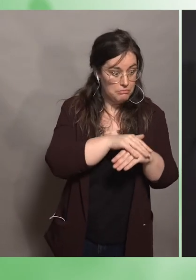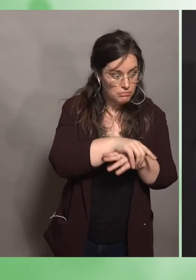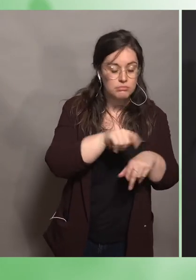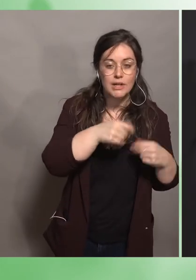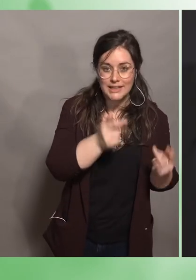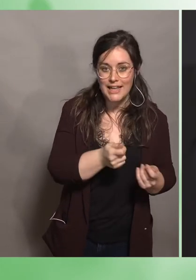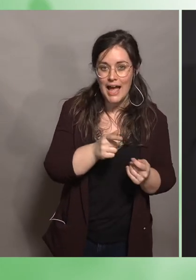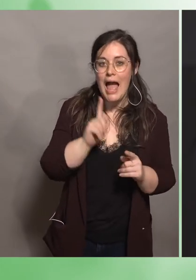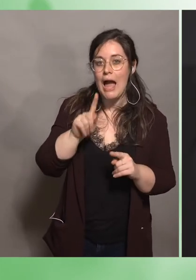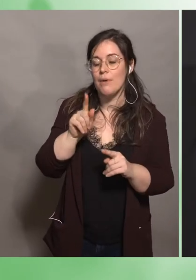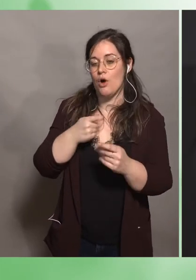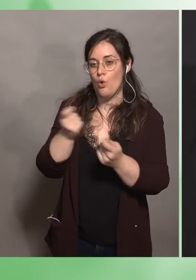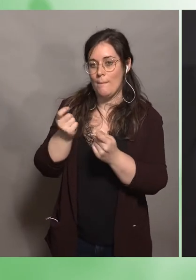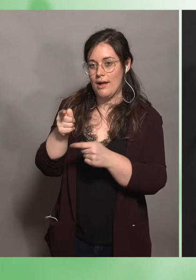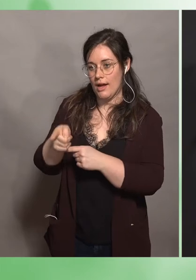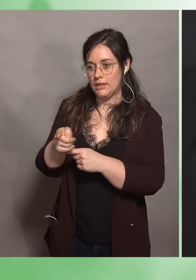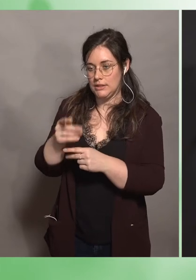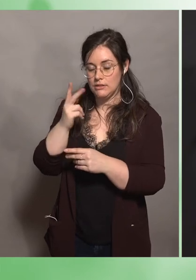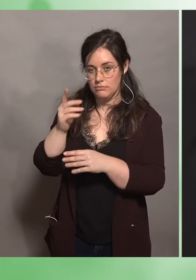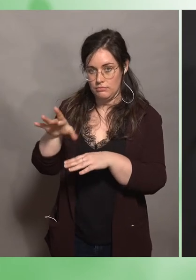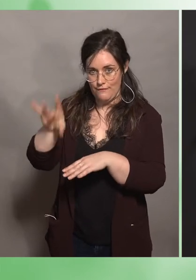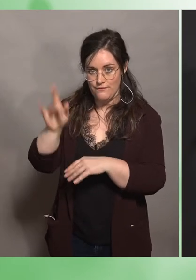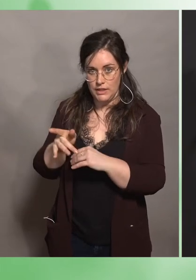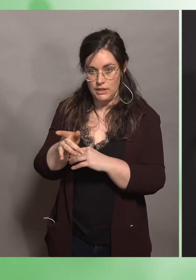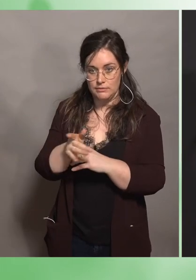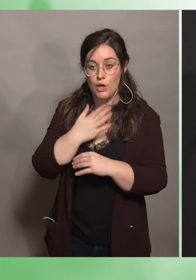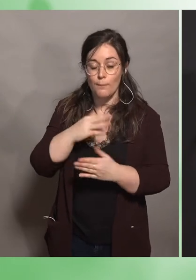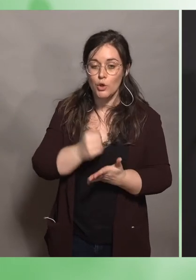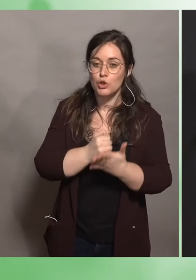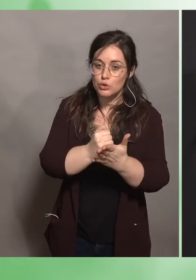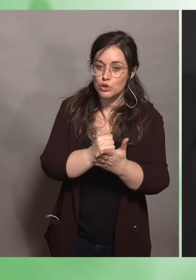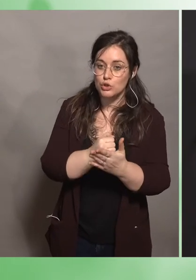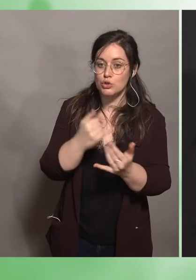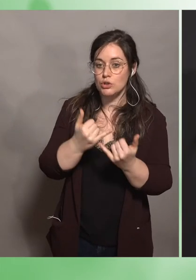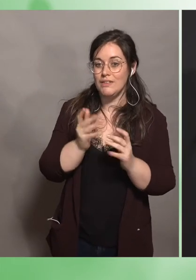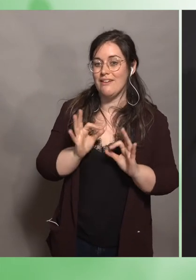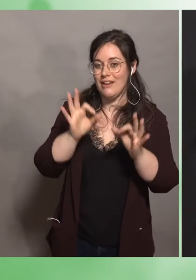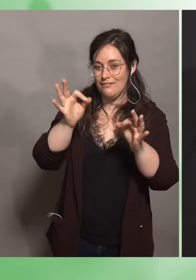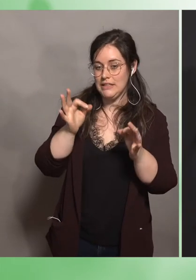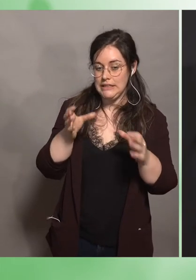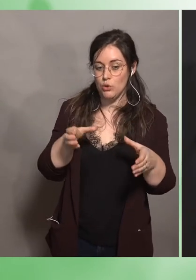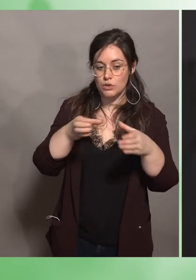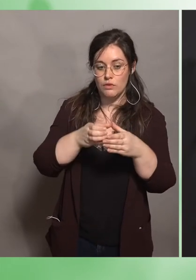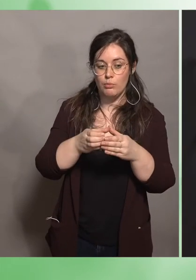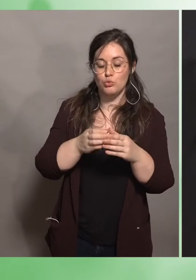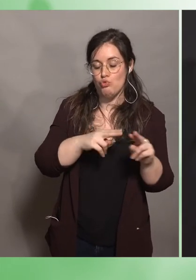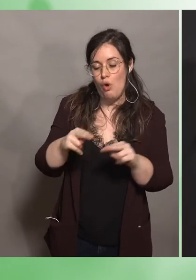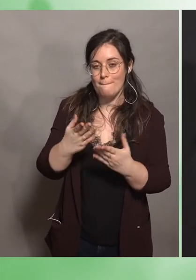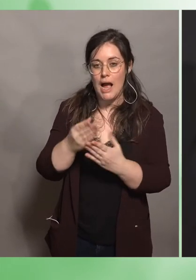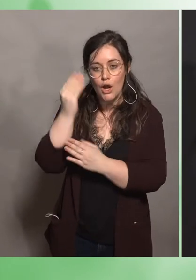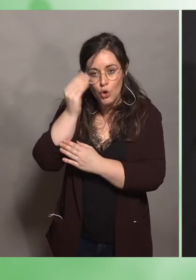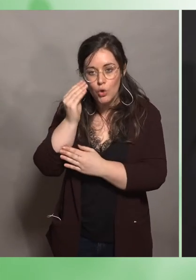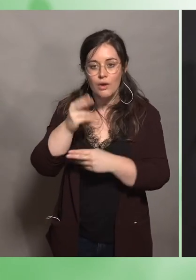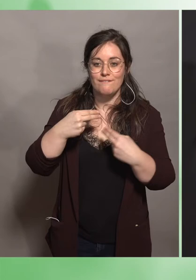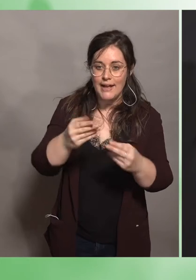Und wir möchten Unternehmen unterstützen, vor allem, wie es in einem Qualifizierungsverbund üblich ist, durch Schulungen, durch Weiterbildungen,